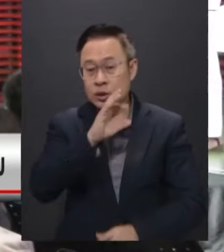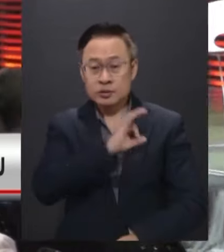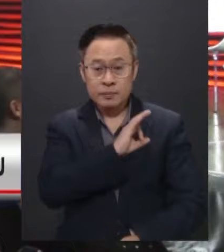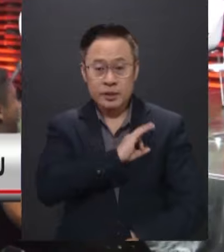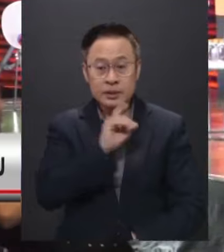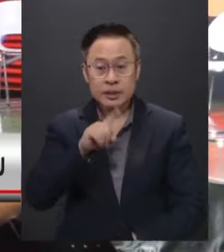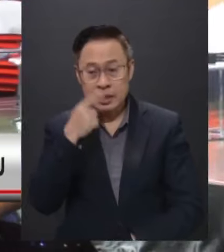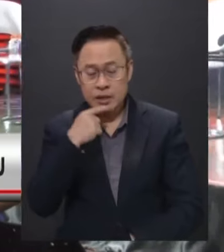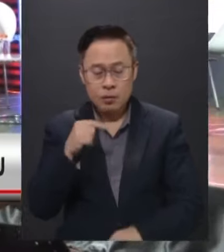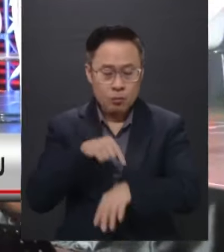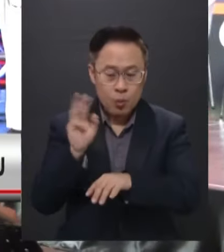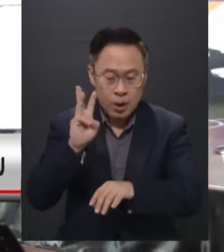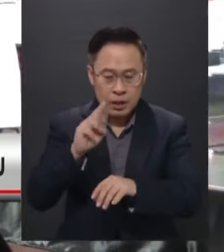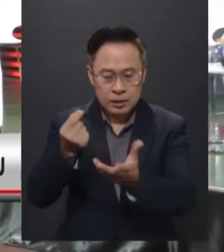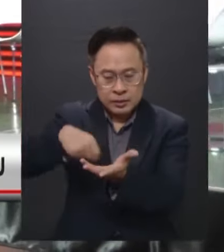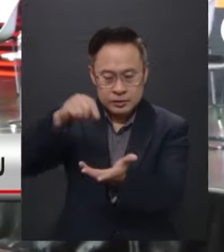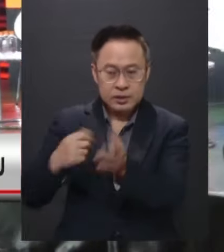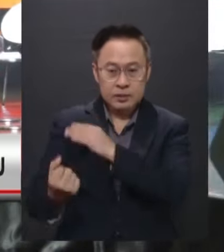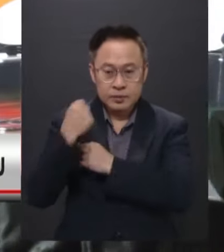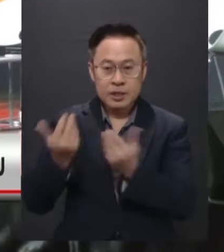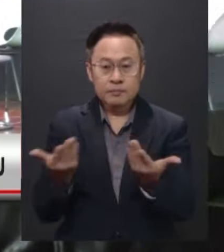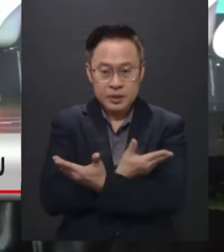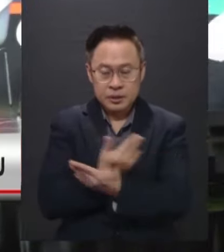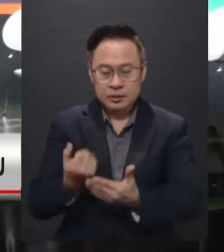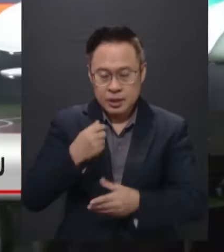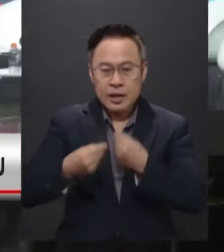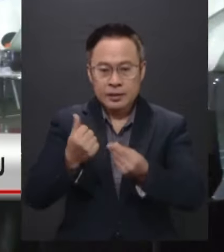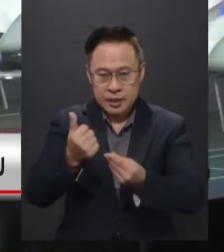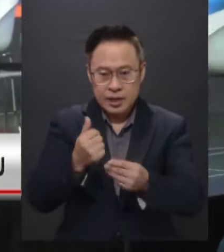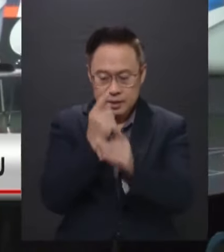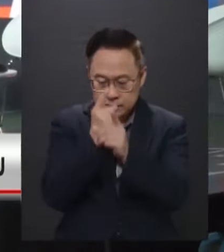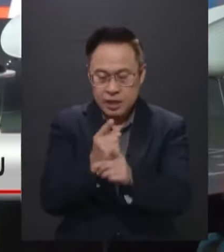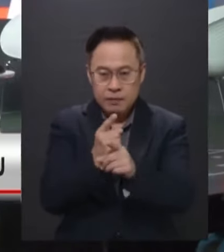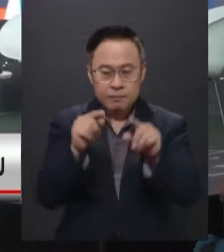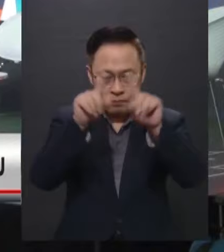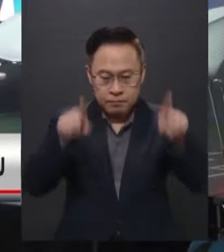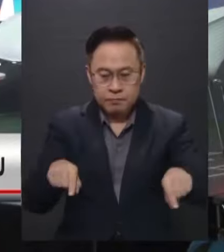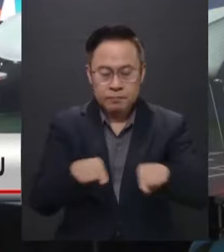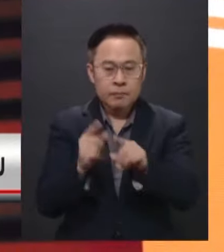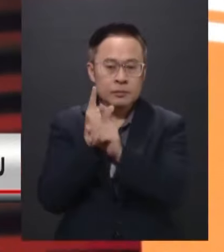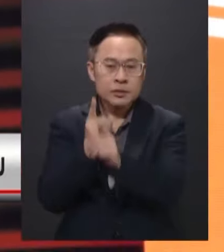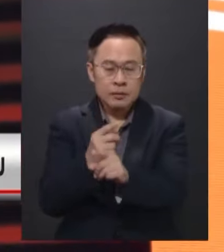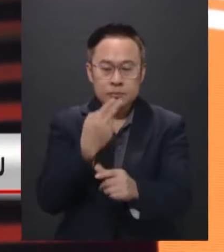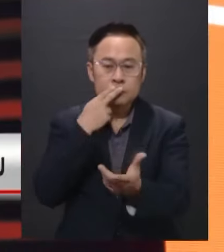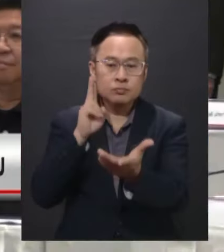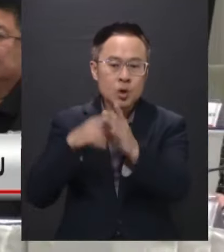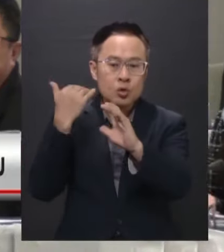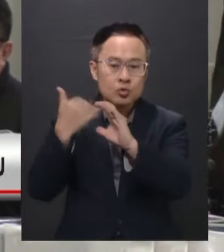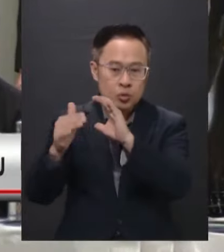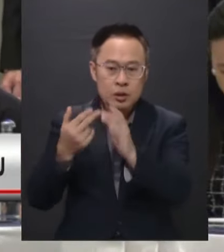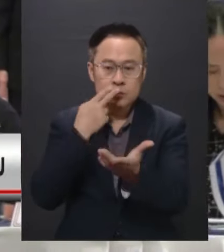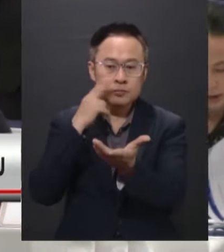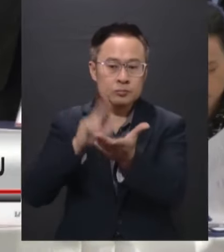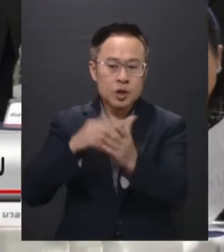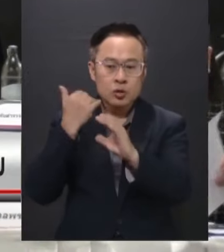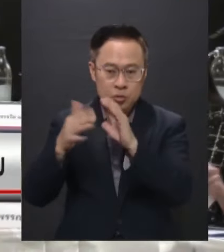สโมสรผ่านอีเมลไปแล้วแล้วจะต้องใช้แบบฟอร์มที่มีการส่งผ่านอีเมลไปแล้วก่อนหน้านี้เ